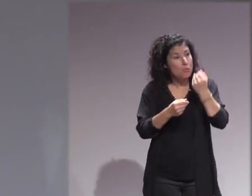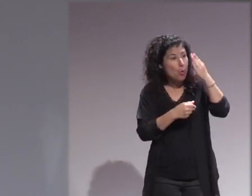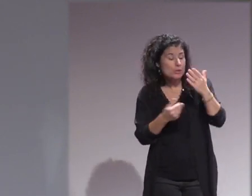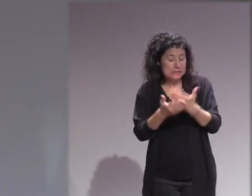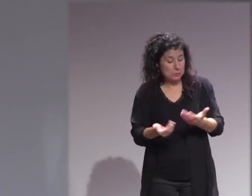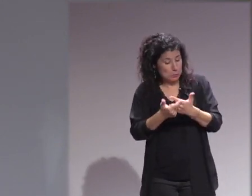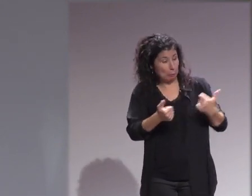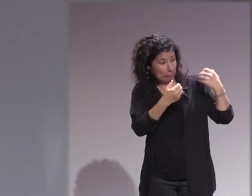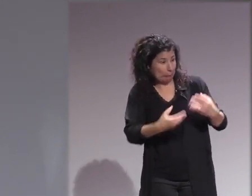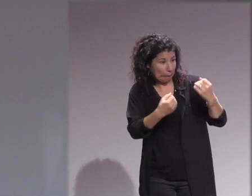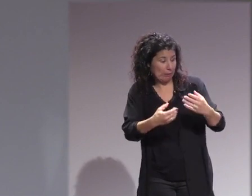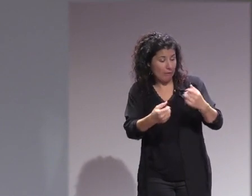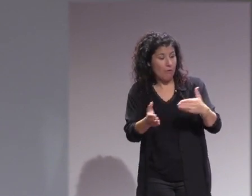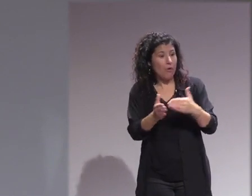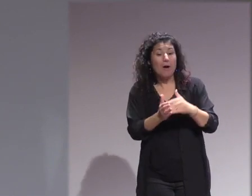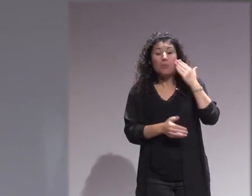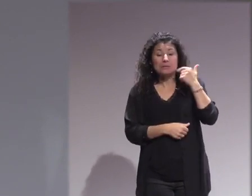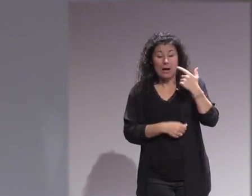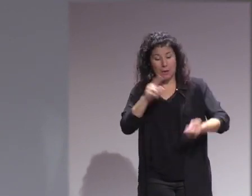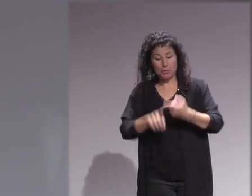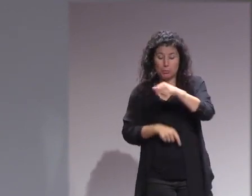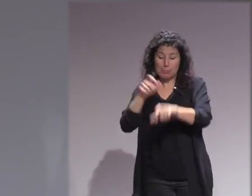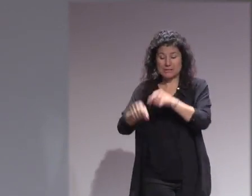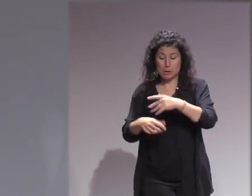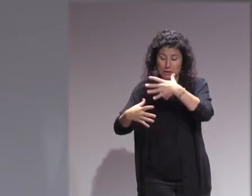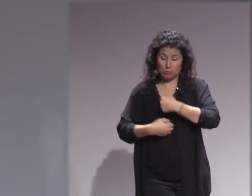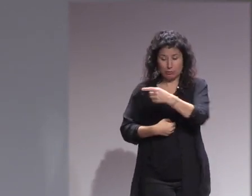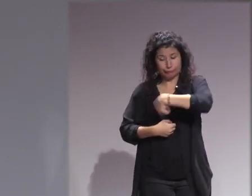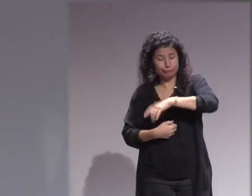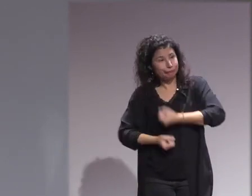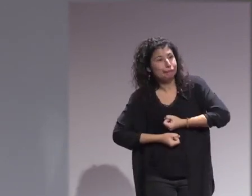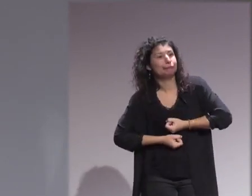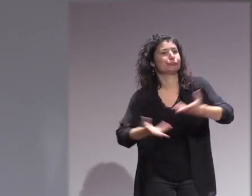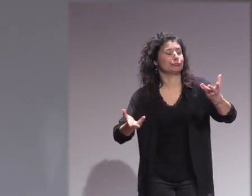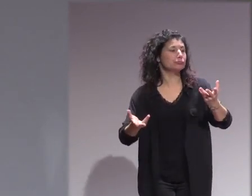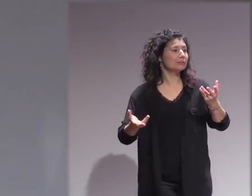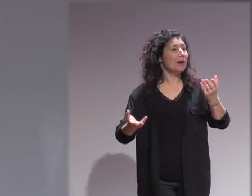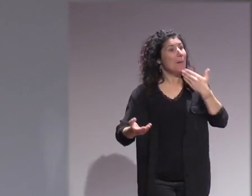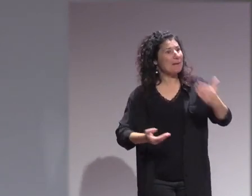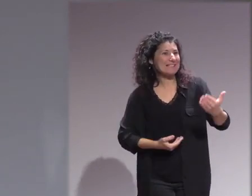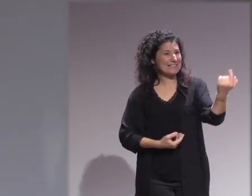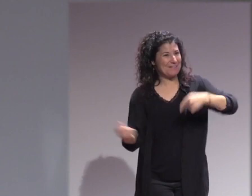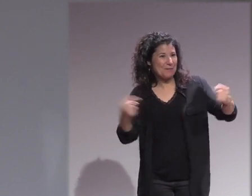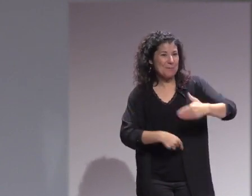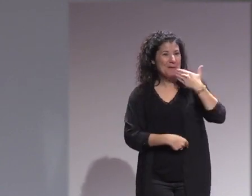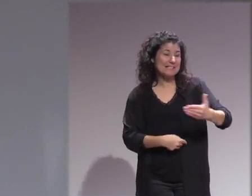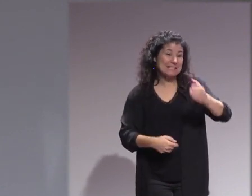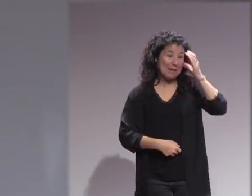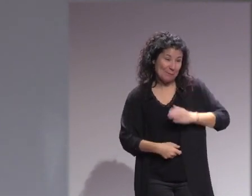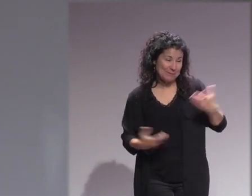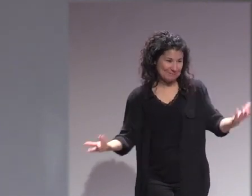personnes adoptées. Donc je vous remercie d'être venus, je vous remercie de nous avoir écoutés, et puis j'attends vos questions. Voilà.